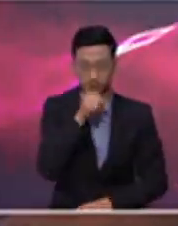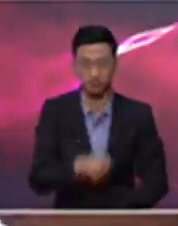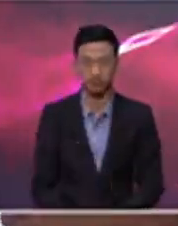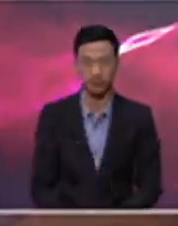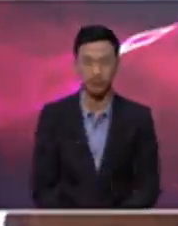lalu